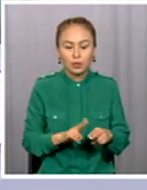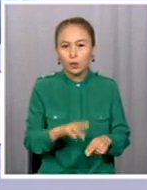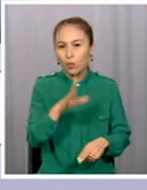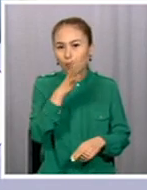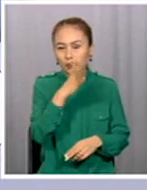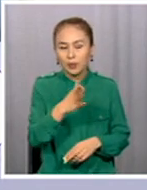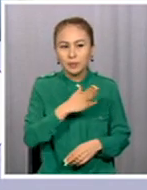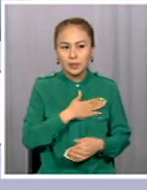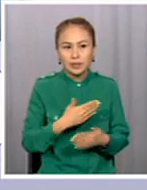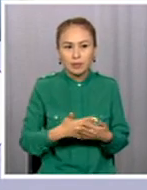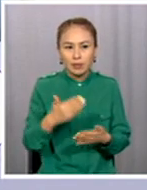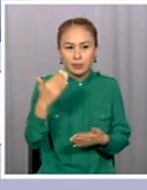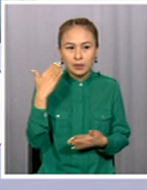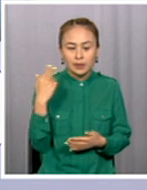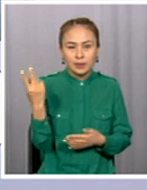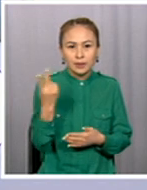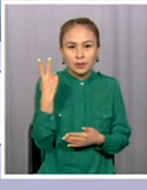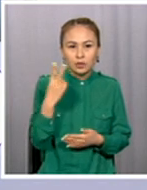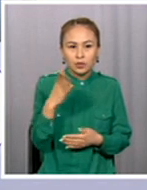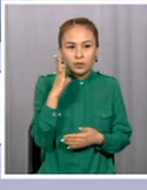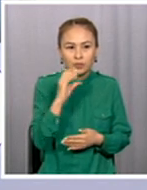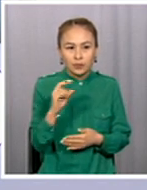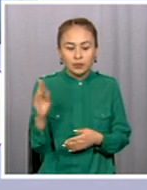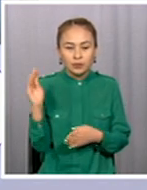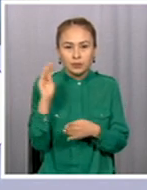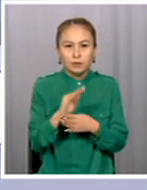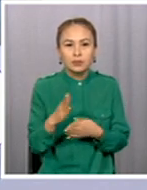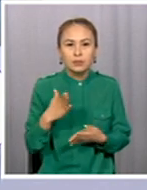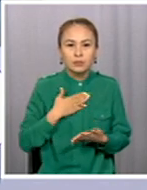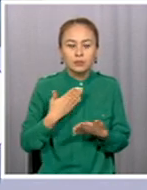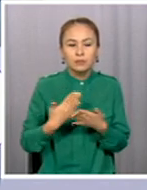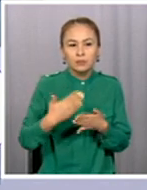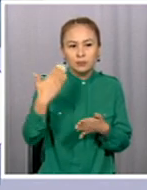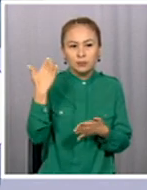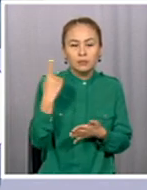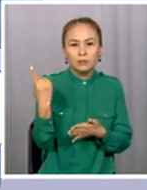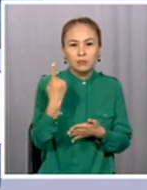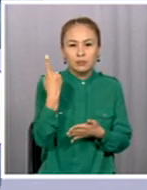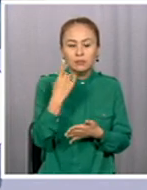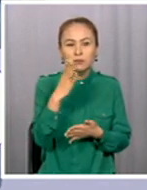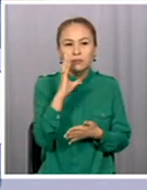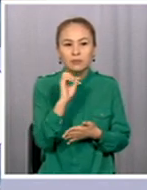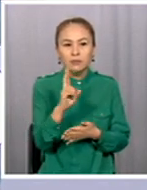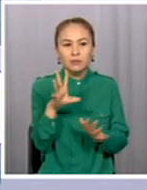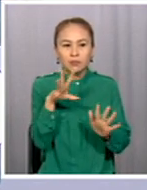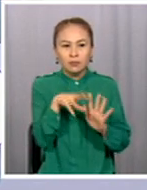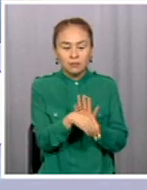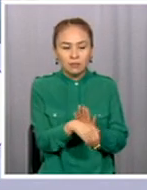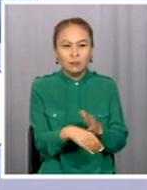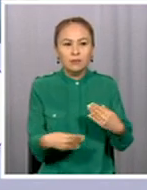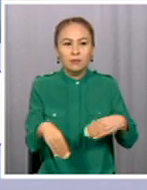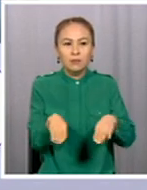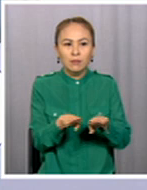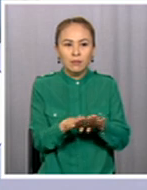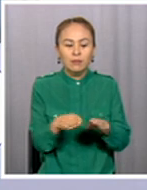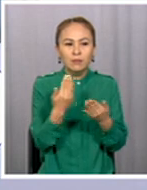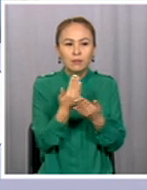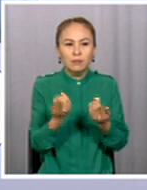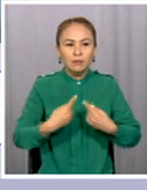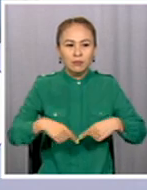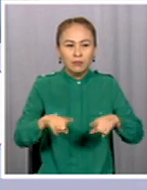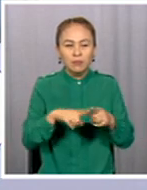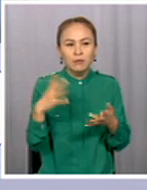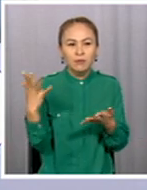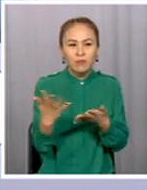біздің заманымызға дейін екінші ғасыр және біздің заманымыздың бірінші ғасырына жатады. Сондай ақ осы аймақтан